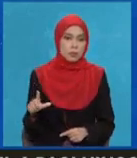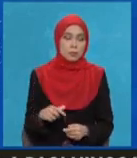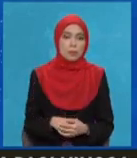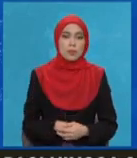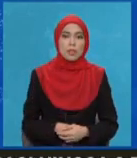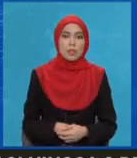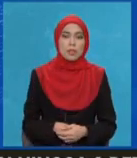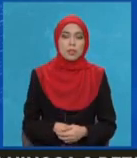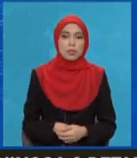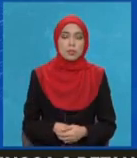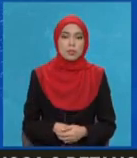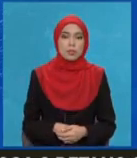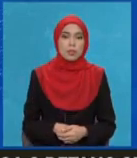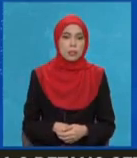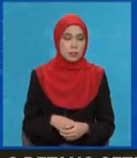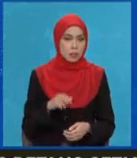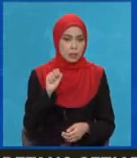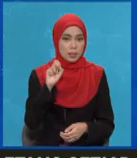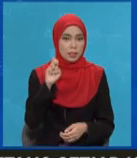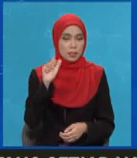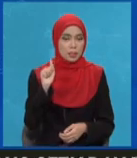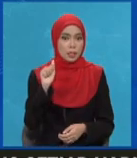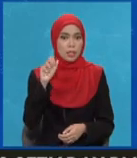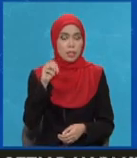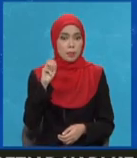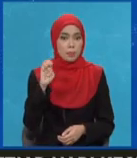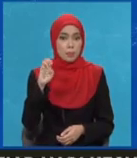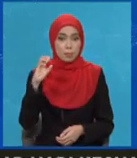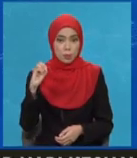teknikal dan profesional dan latihan simion